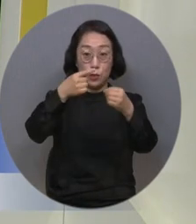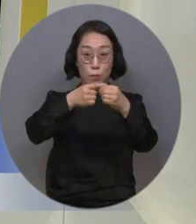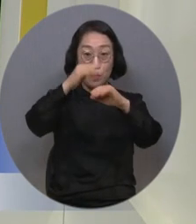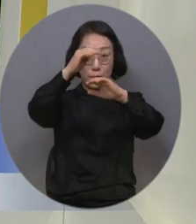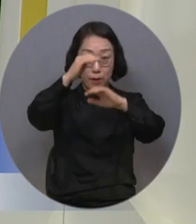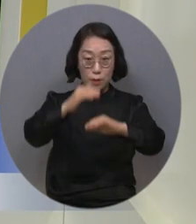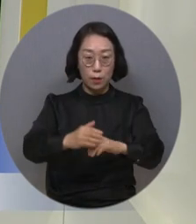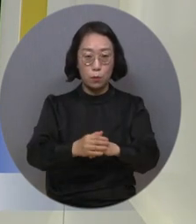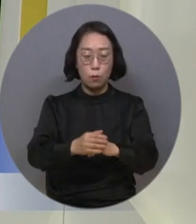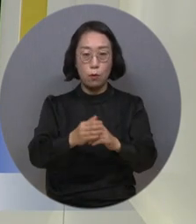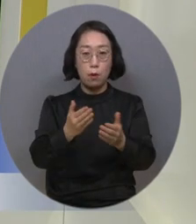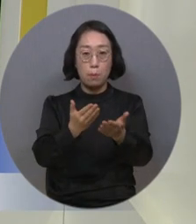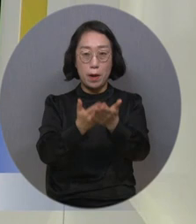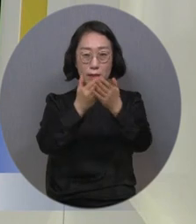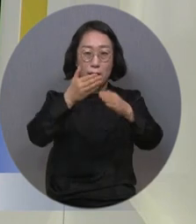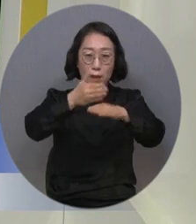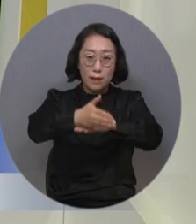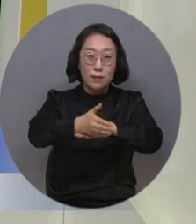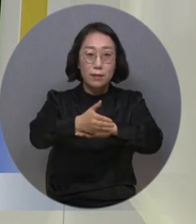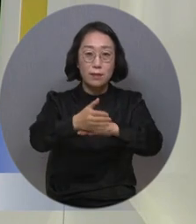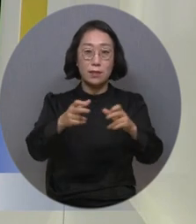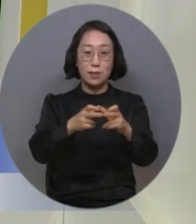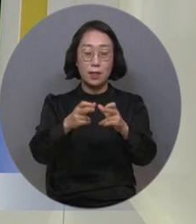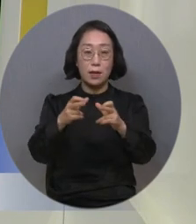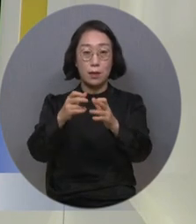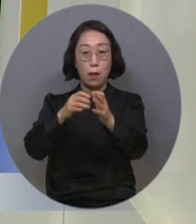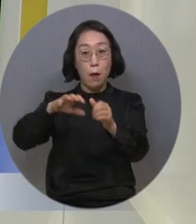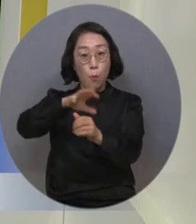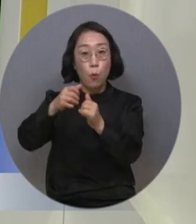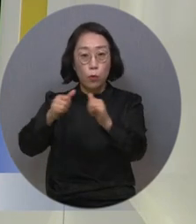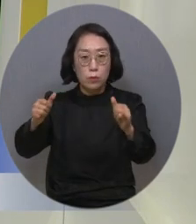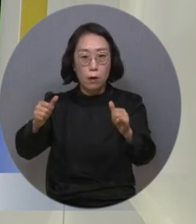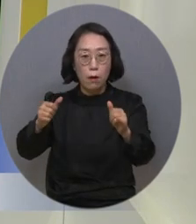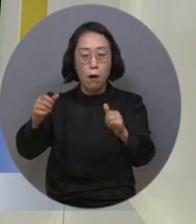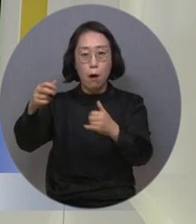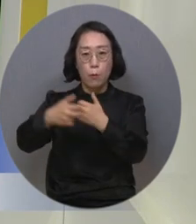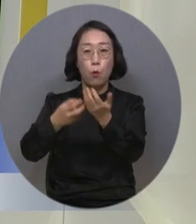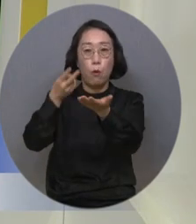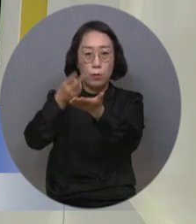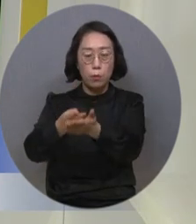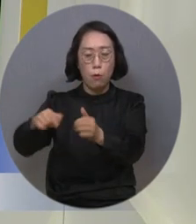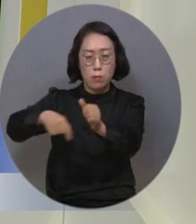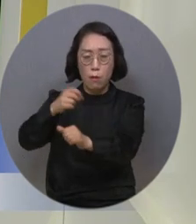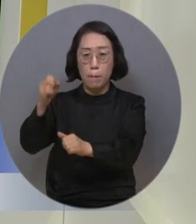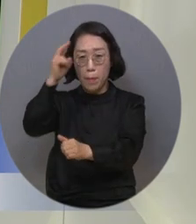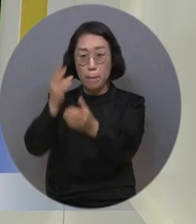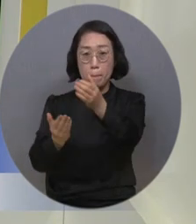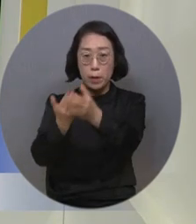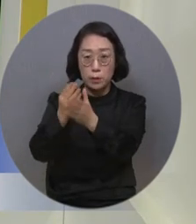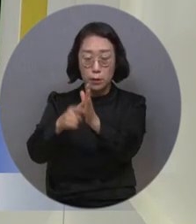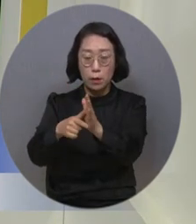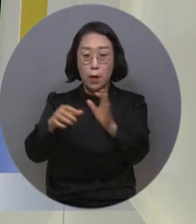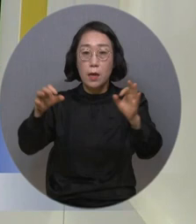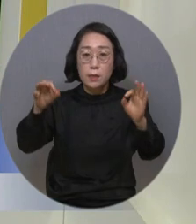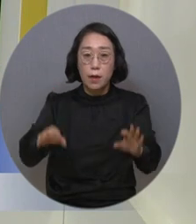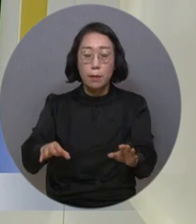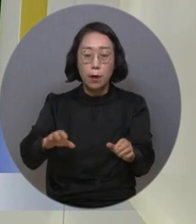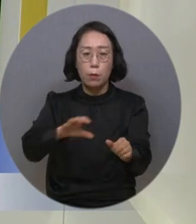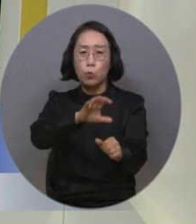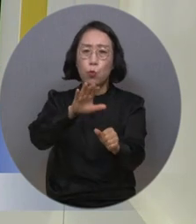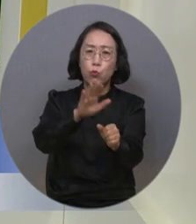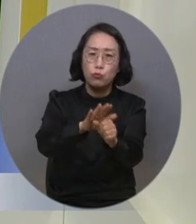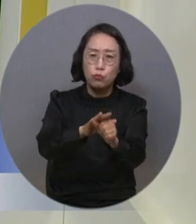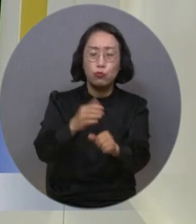기사입니다 발달장애인 보호자가 갑작스레 입원을 하거나 경조사장이 발생했을 때 잠시 돌봄을 누구에게